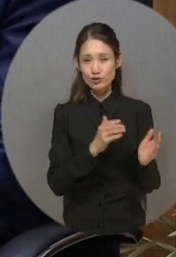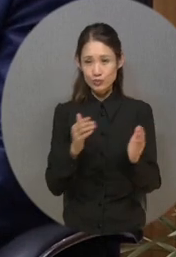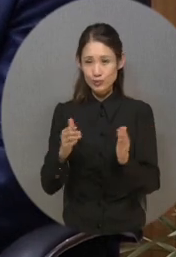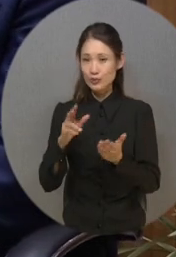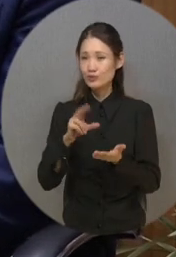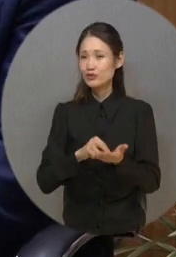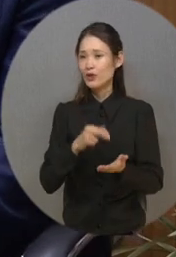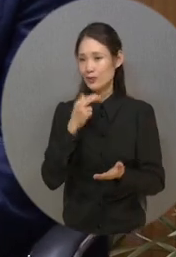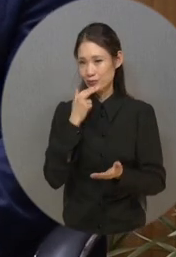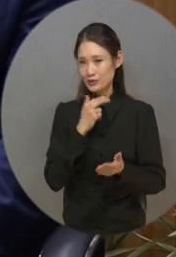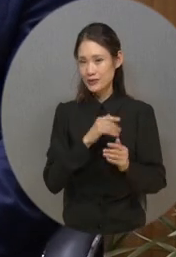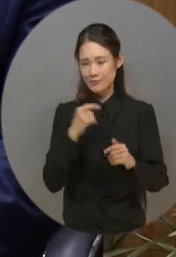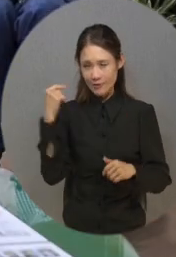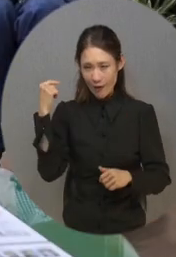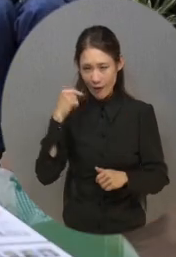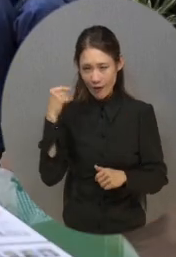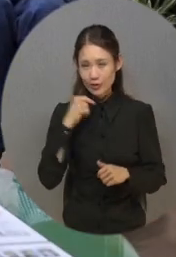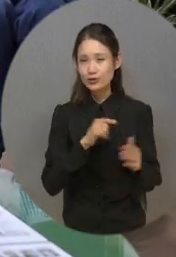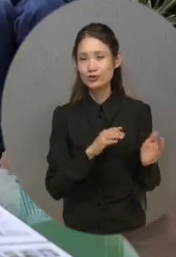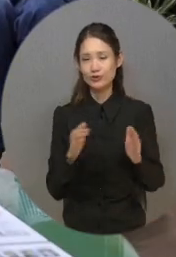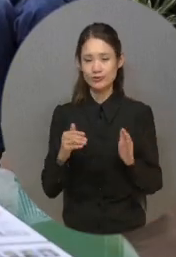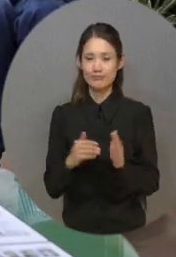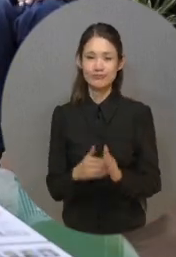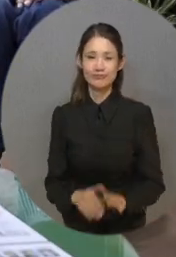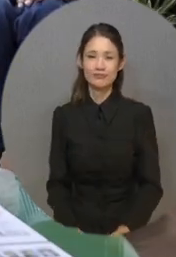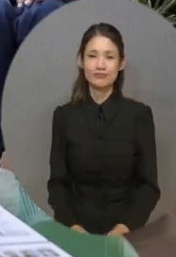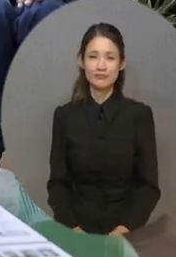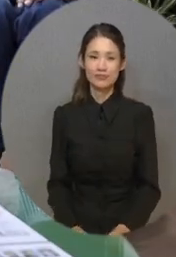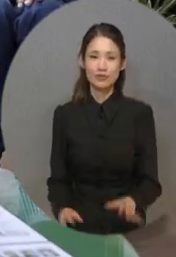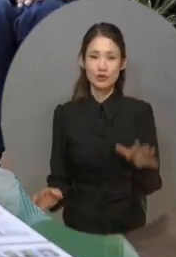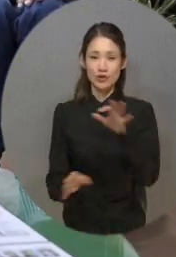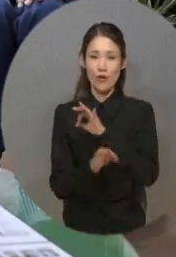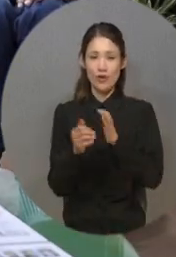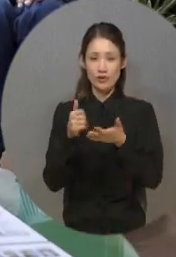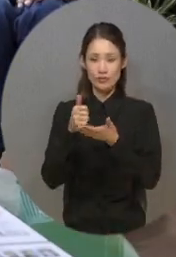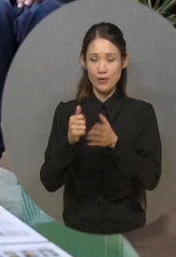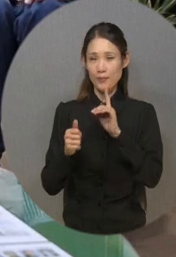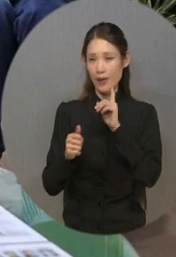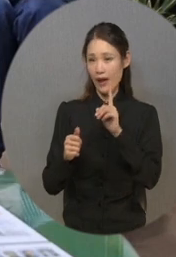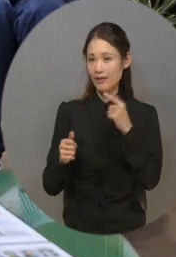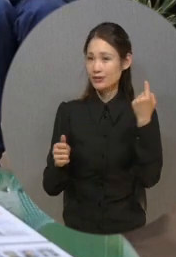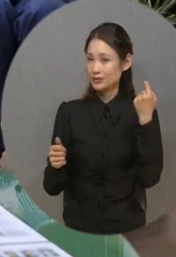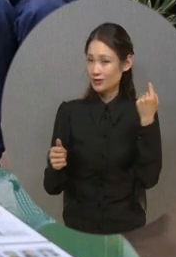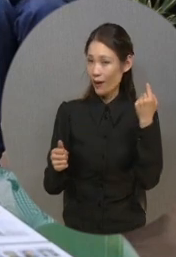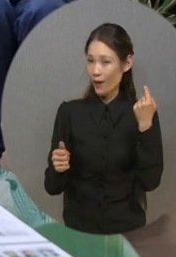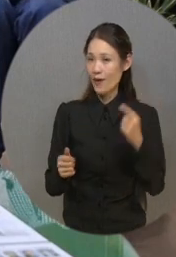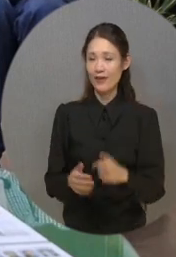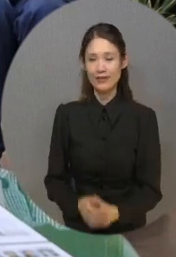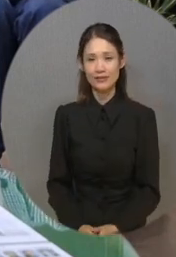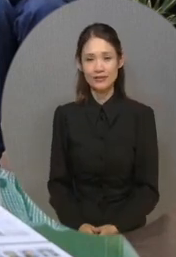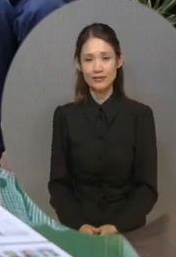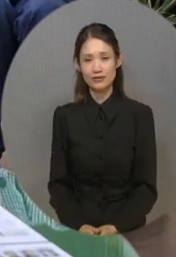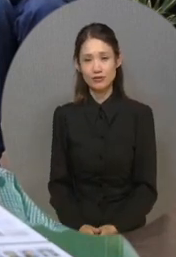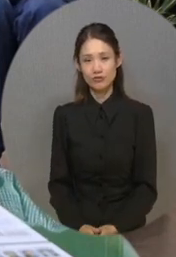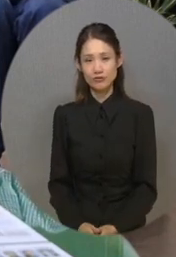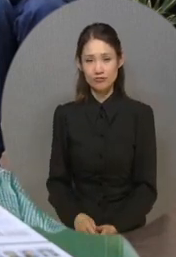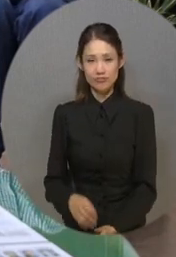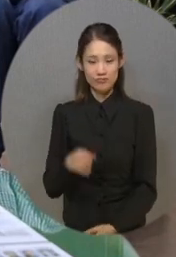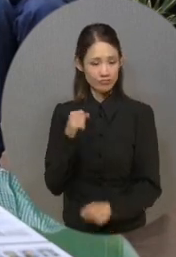철저하게 만들기 하고 이성근 경제 부시장님 말씀드리니까요. 그러니까 아무나 부시장이 되는 게